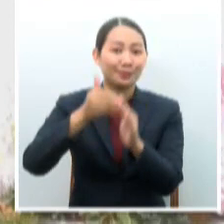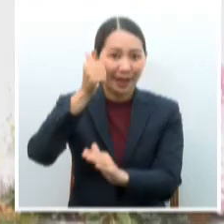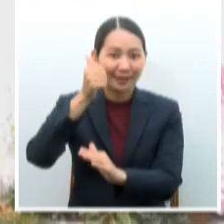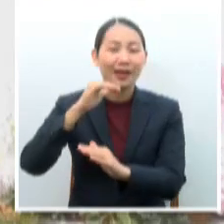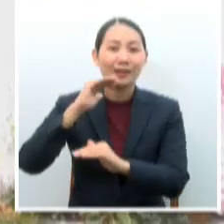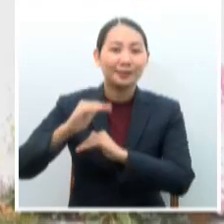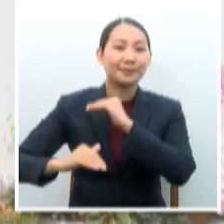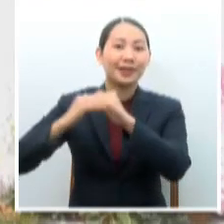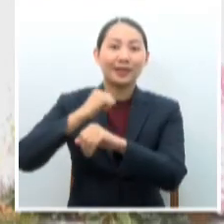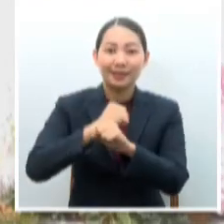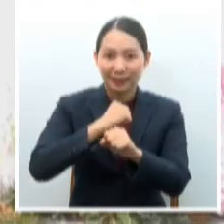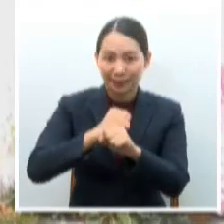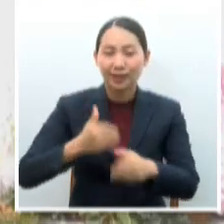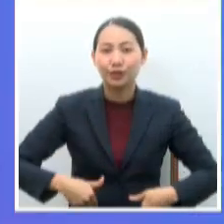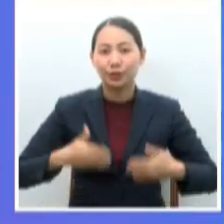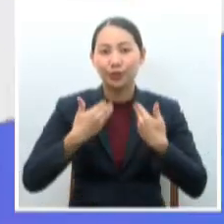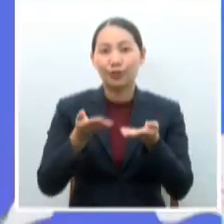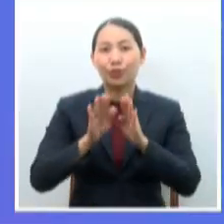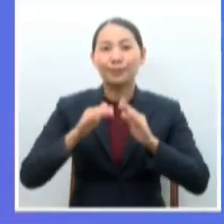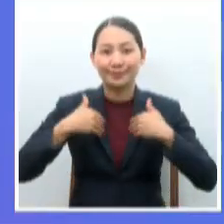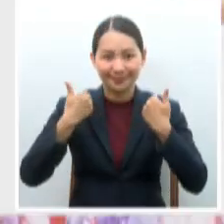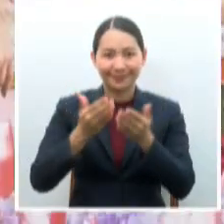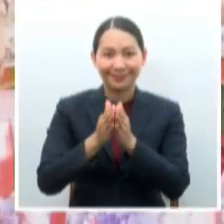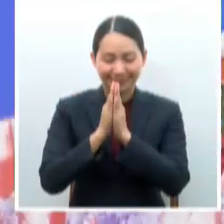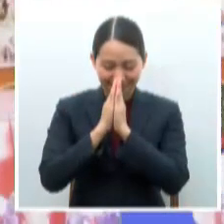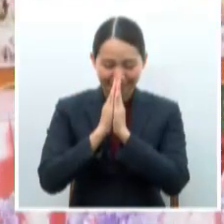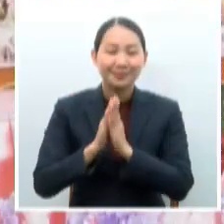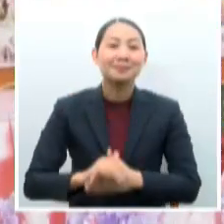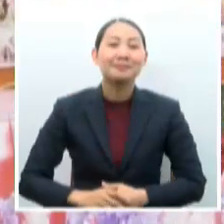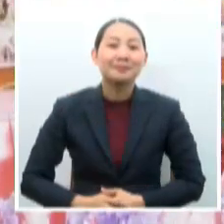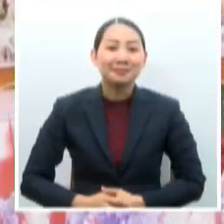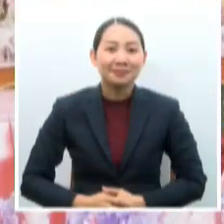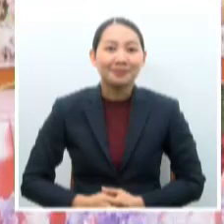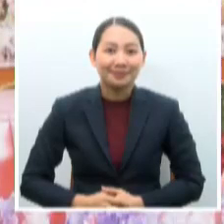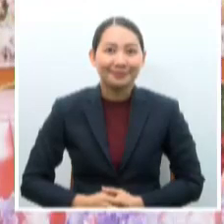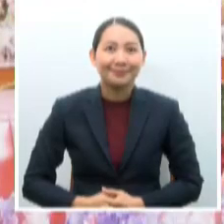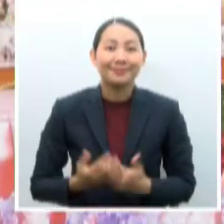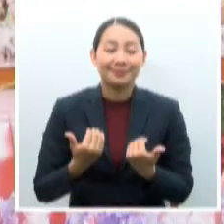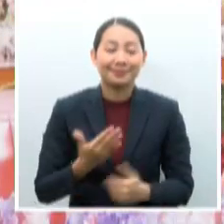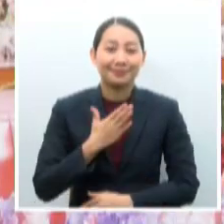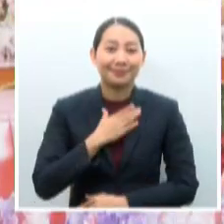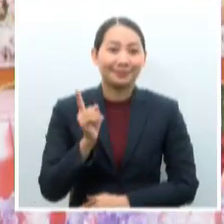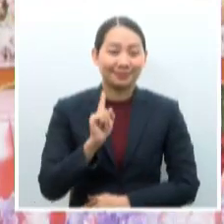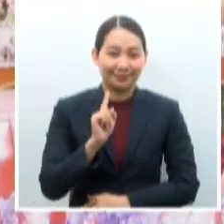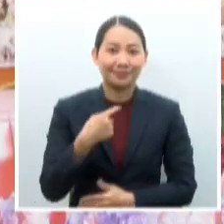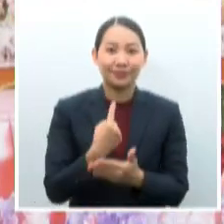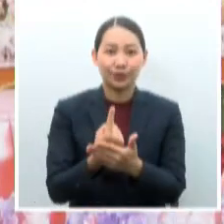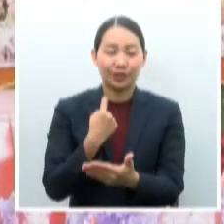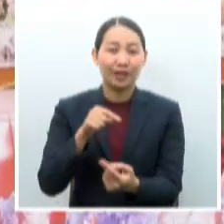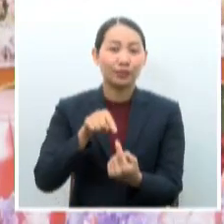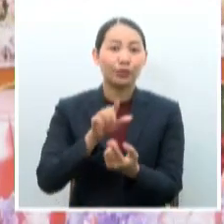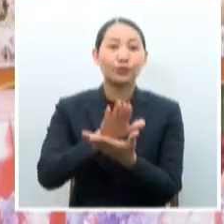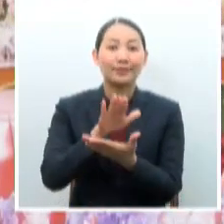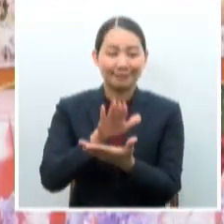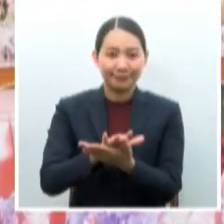าในหน้าที่การงานและชีวิตครอบครัวครับขอบคุณครับ สวัสดีครับพวกเราในนามของผู้บริหารโรงเรียนวันนี้มี